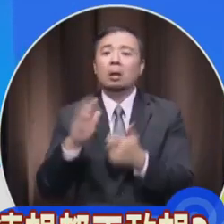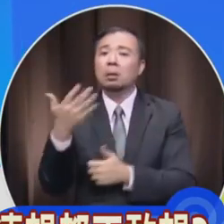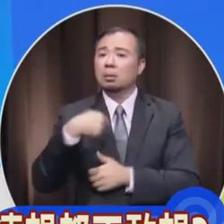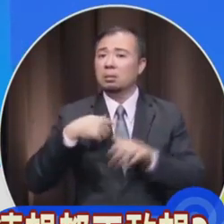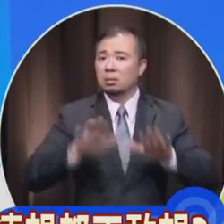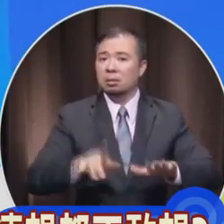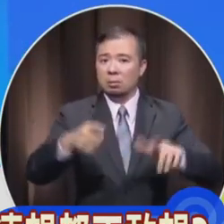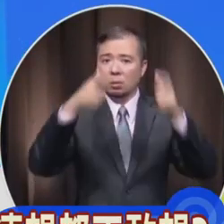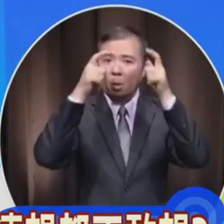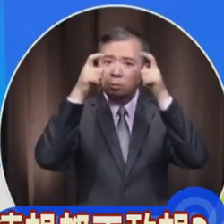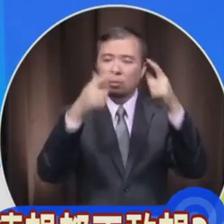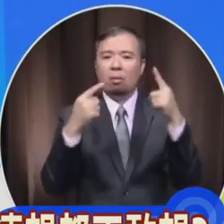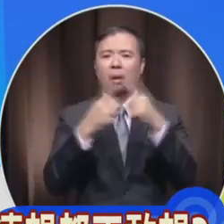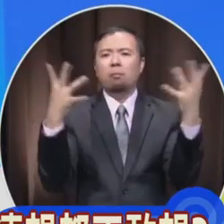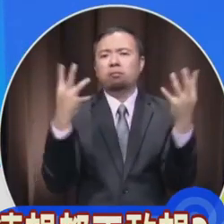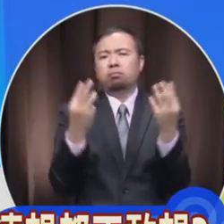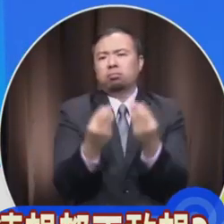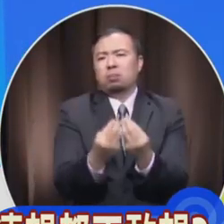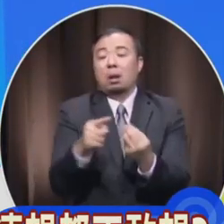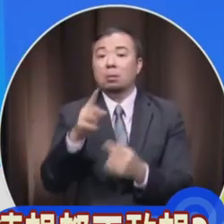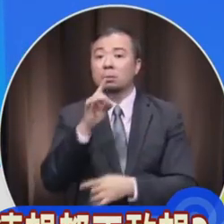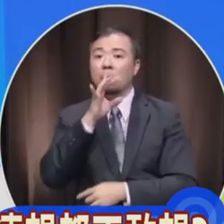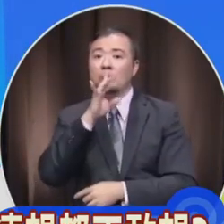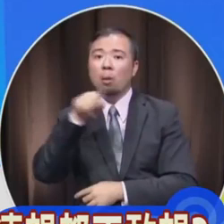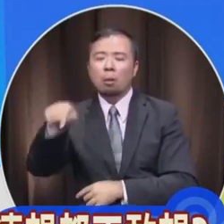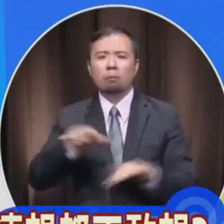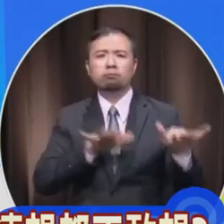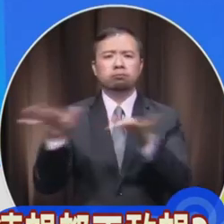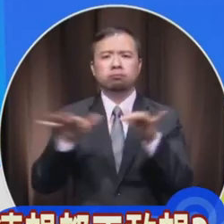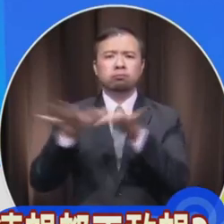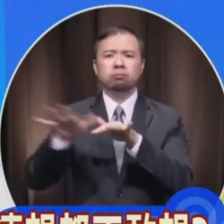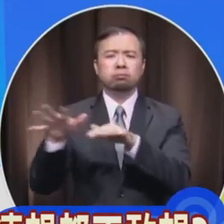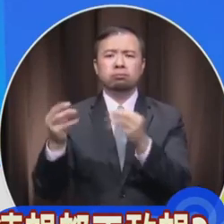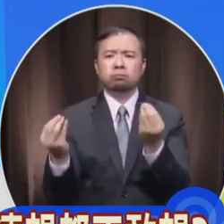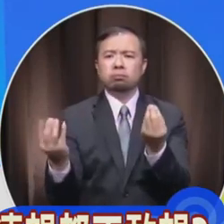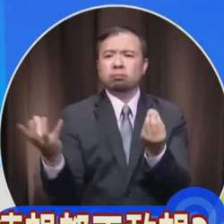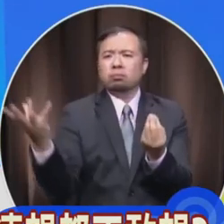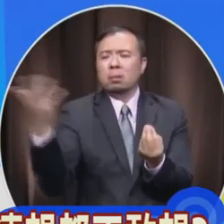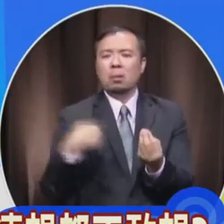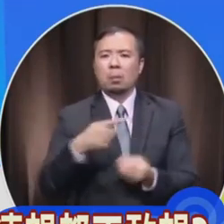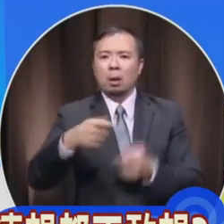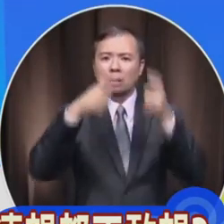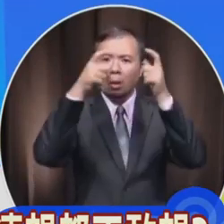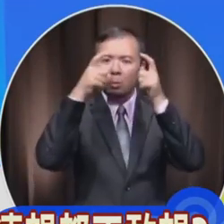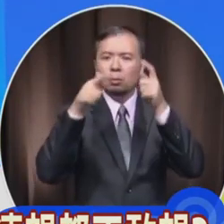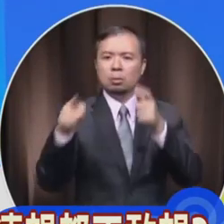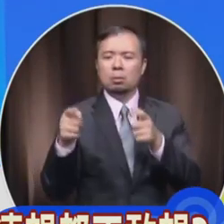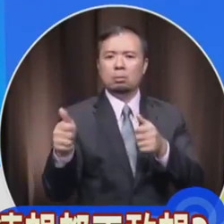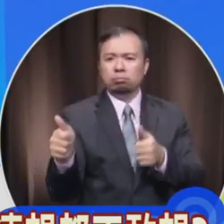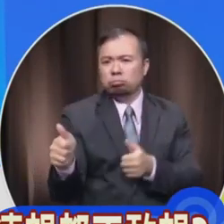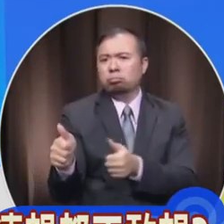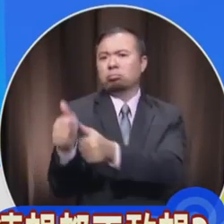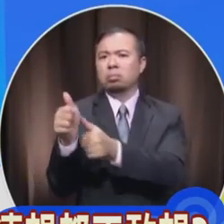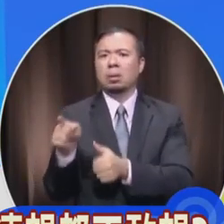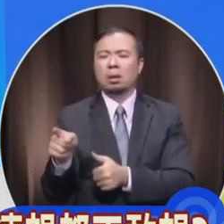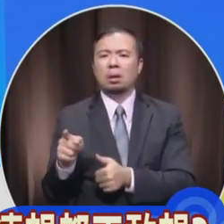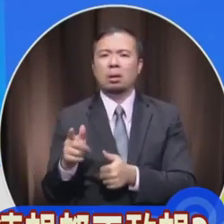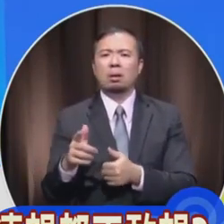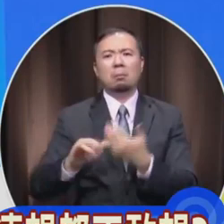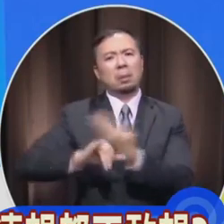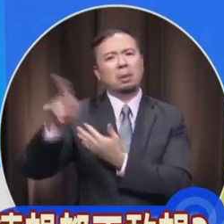少，台中人口越来越多，所以我们高雄要奋起直追啊，让美赛虎兰跨衰啊，我才定这个目